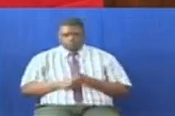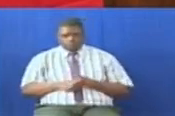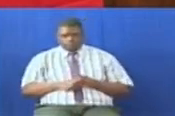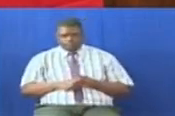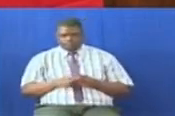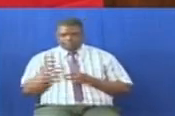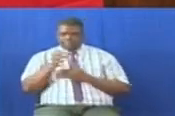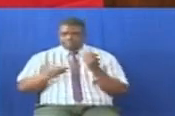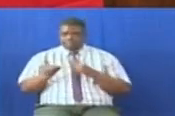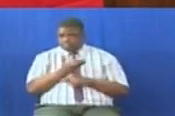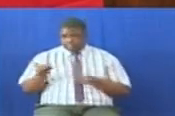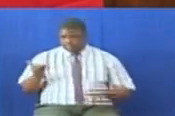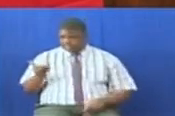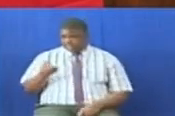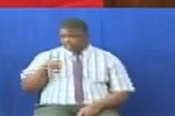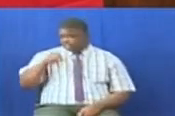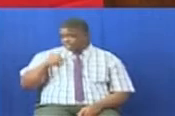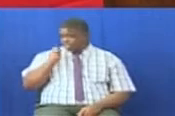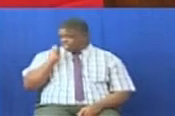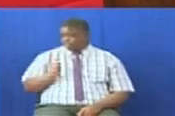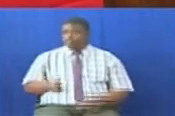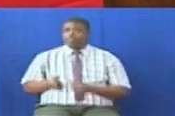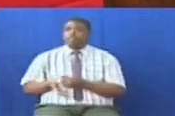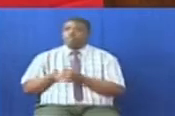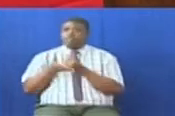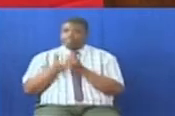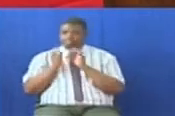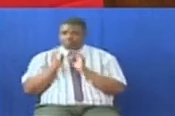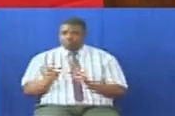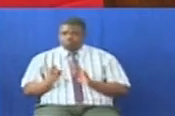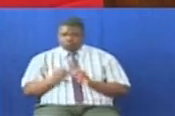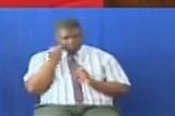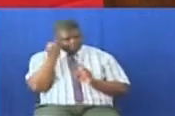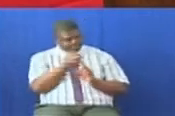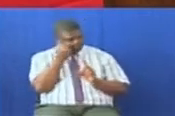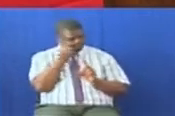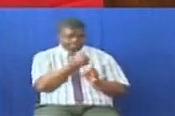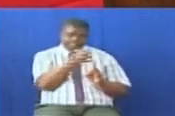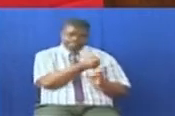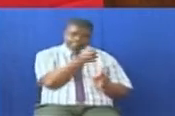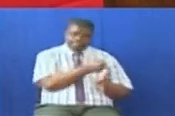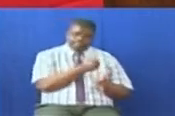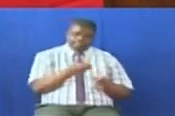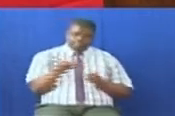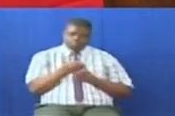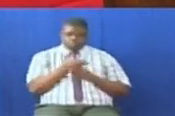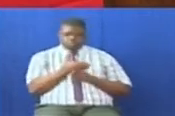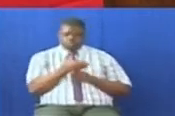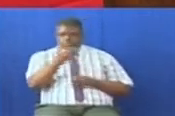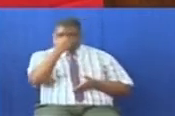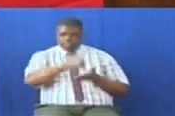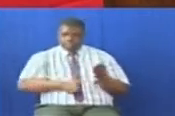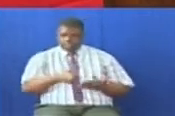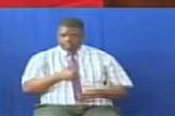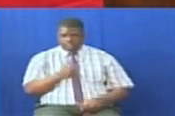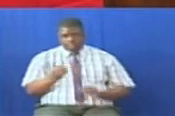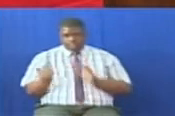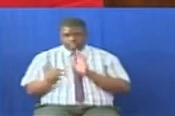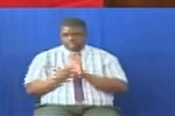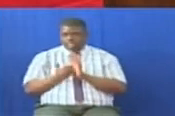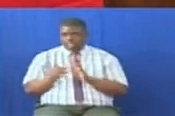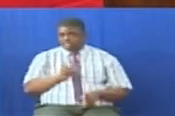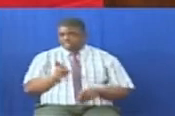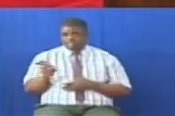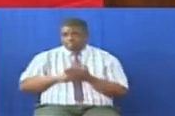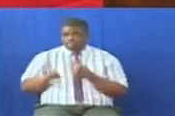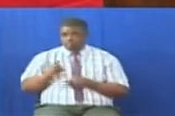jingine, mheshimiwa Naibu Spika, nililofikiri ni vizuri nikalisisitiza ni kwenye eneo la makato ya kisheria ambayo halmashauri zetu